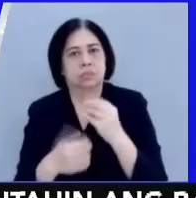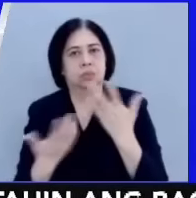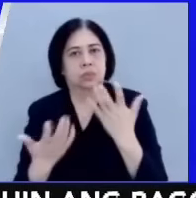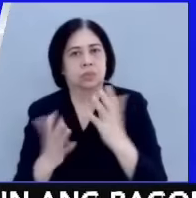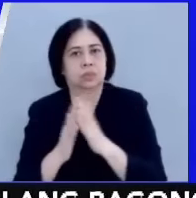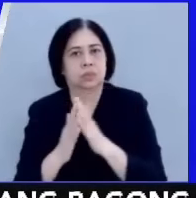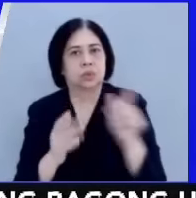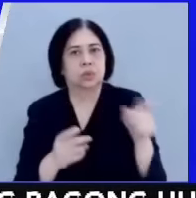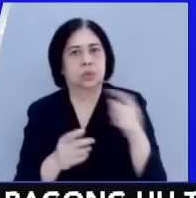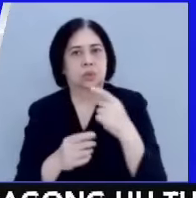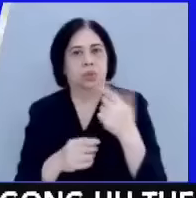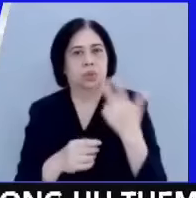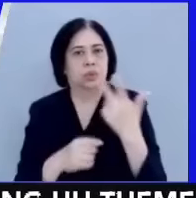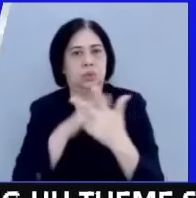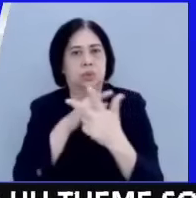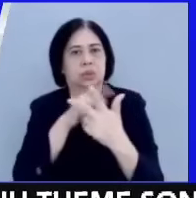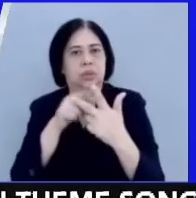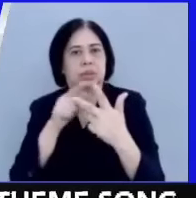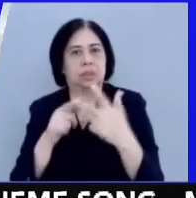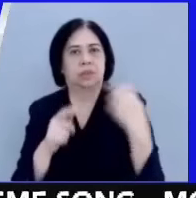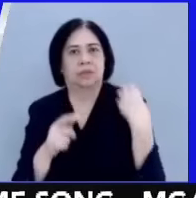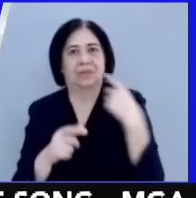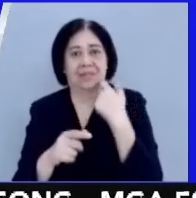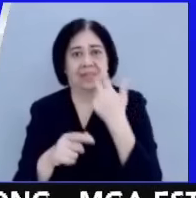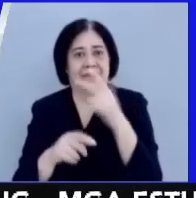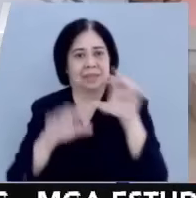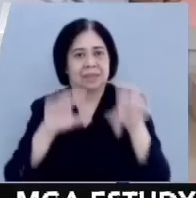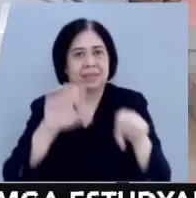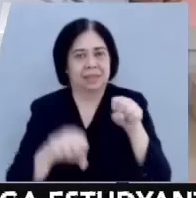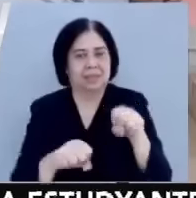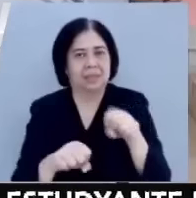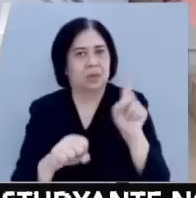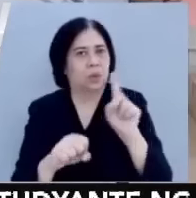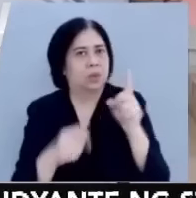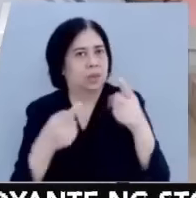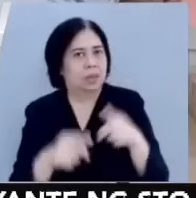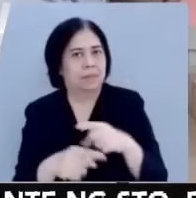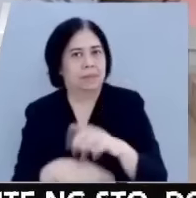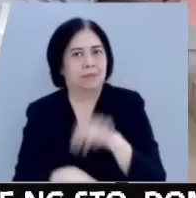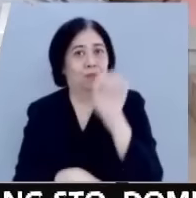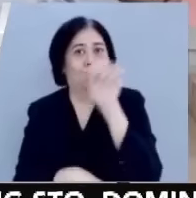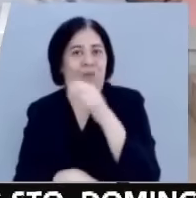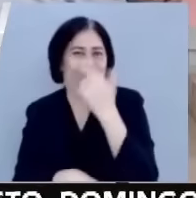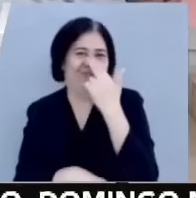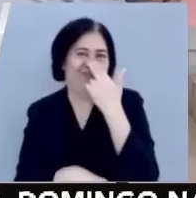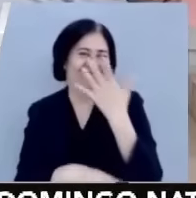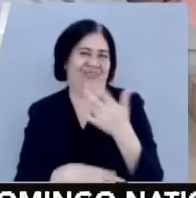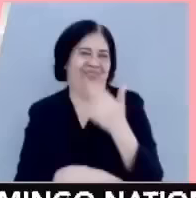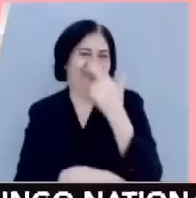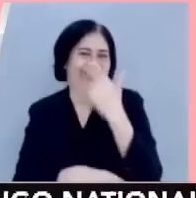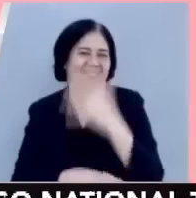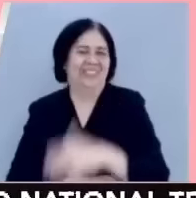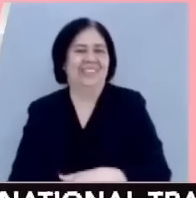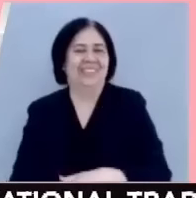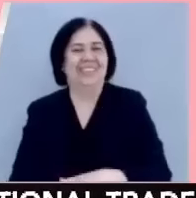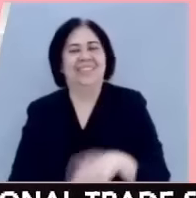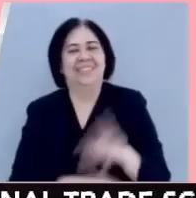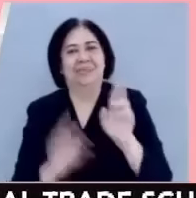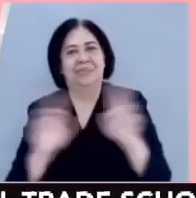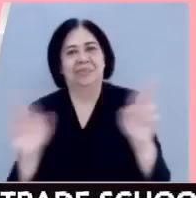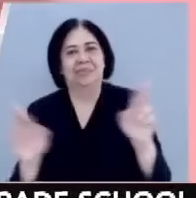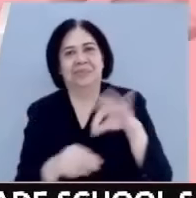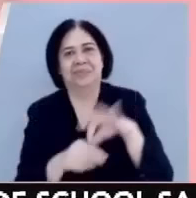apprehending officers para makita Nam talaga kung ano nangyari eh batukan niyo Okay kumustah po natin yung paganda ng eleksyon